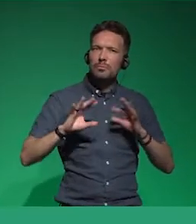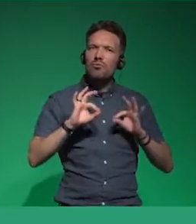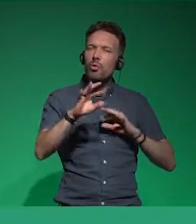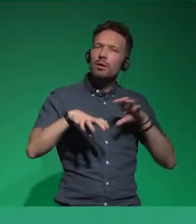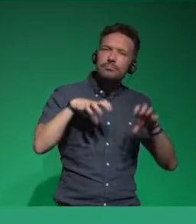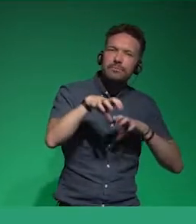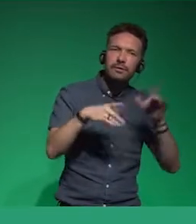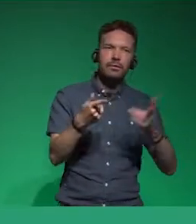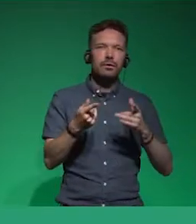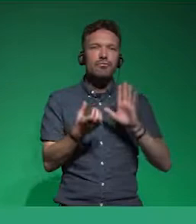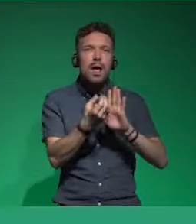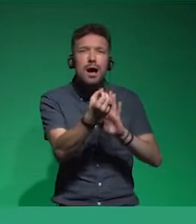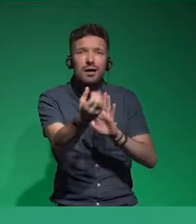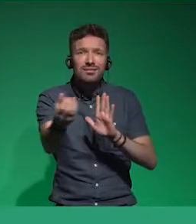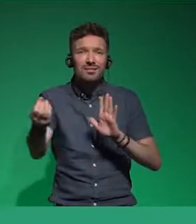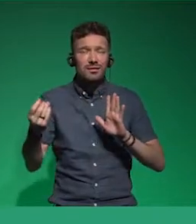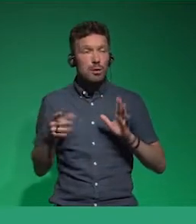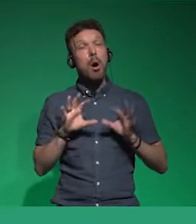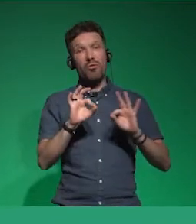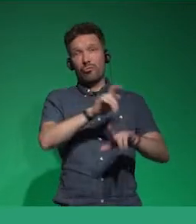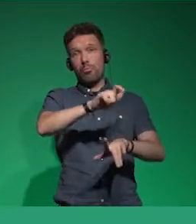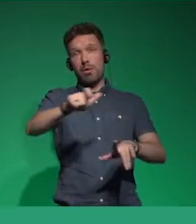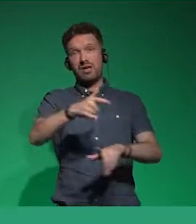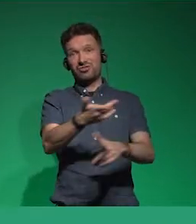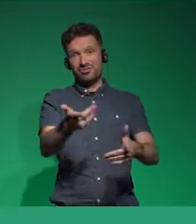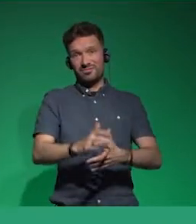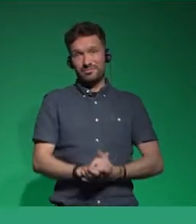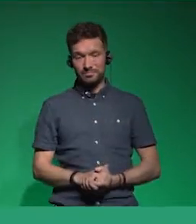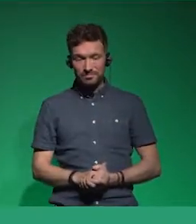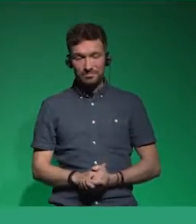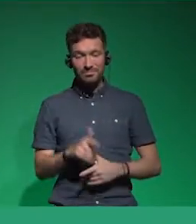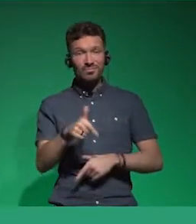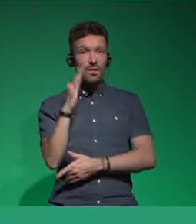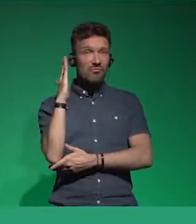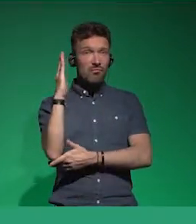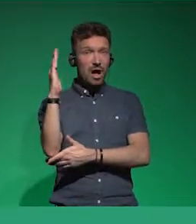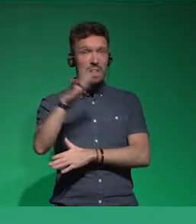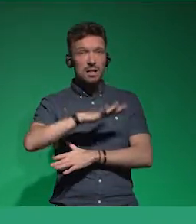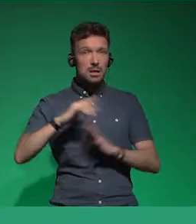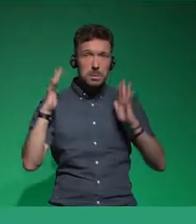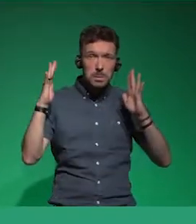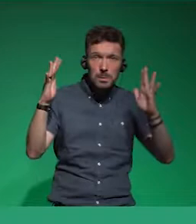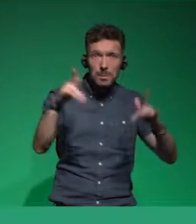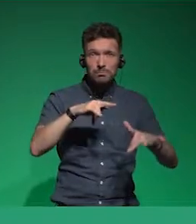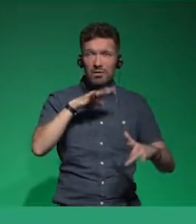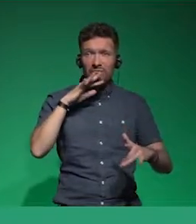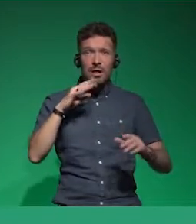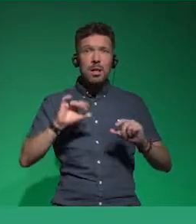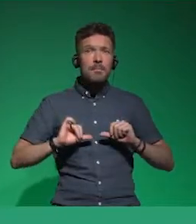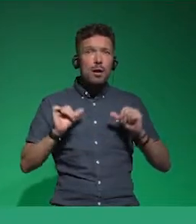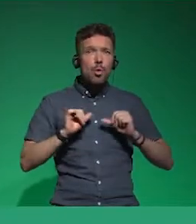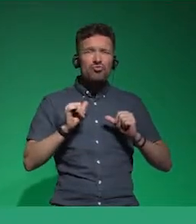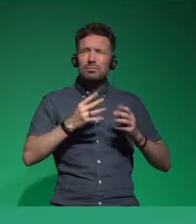und Pflanzenarten und für uns Menschen. In unseren Wäldern lebt ein großer Teil unserer biologischen